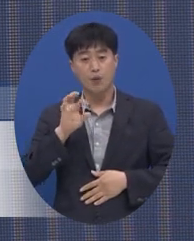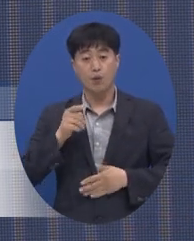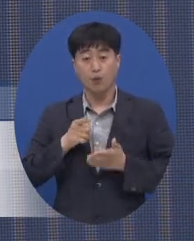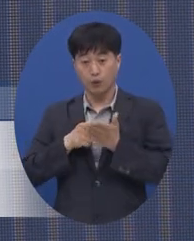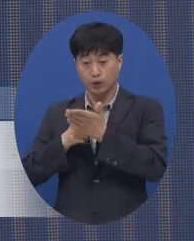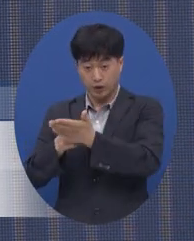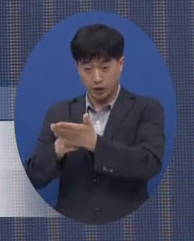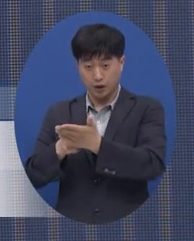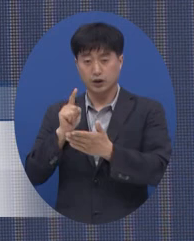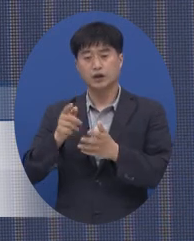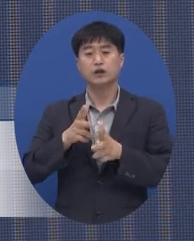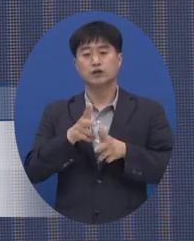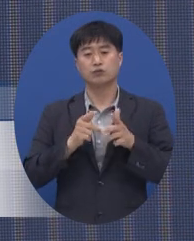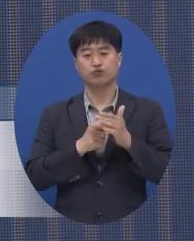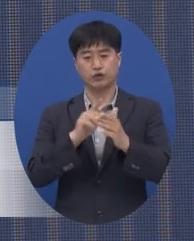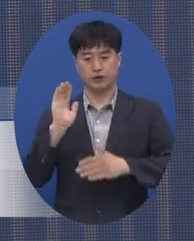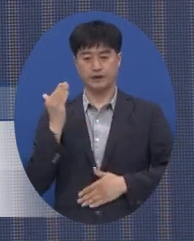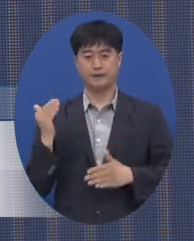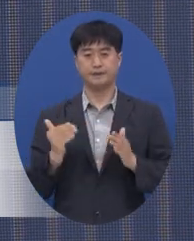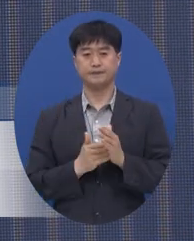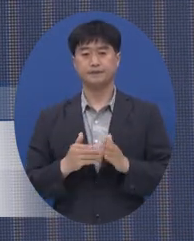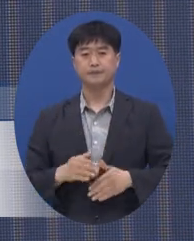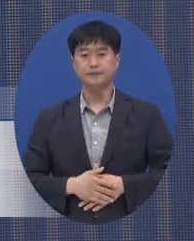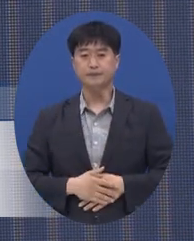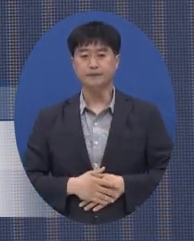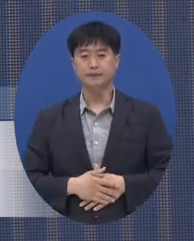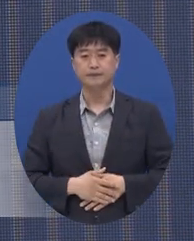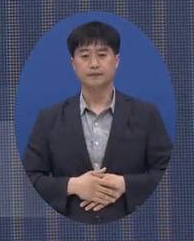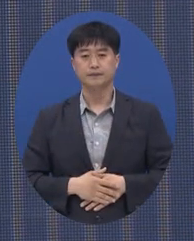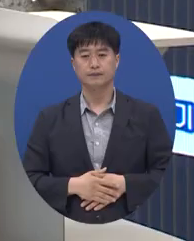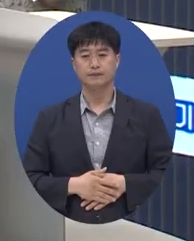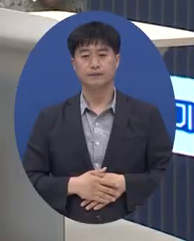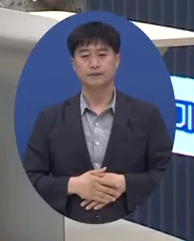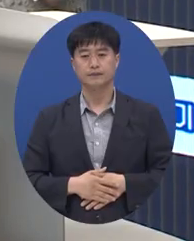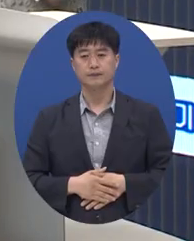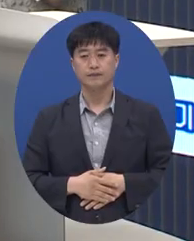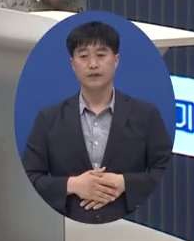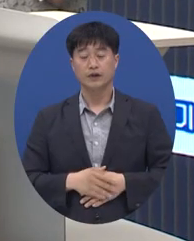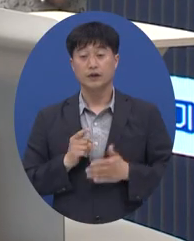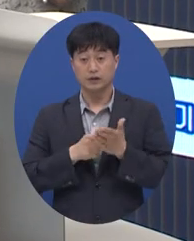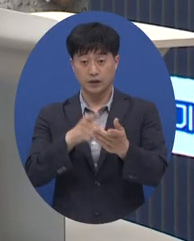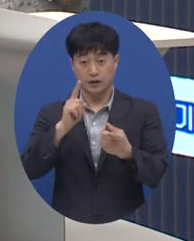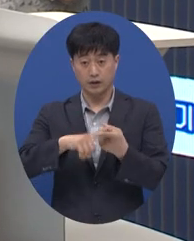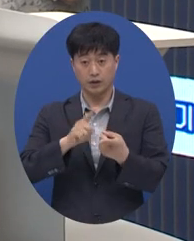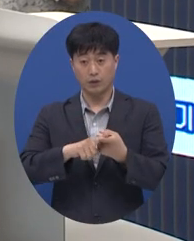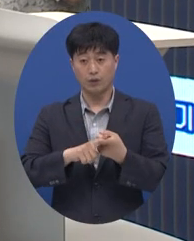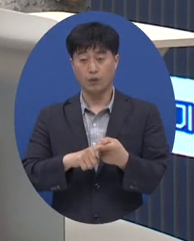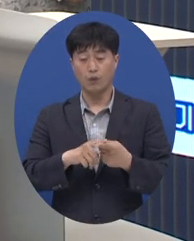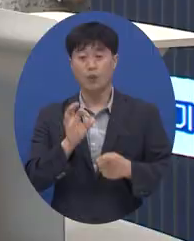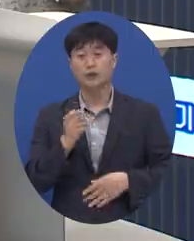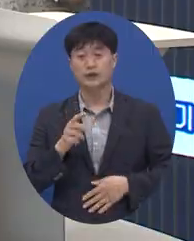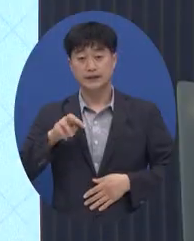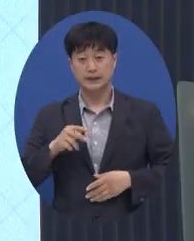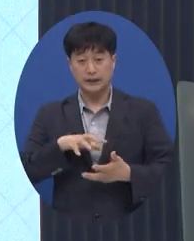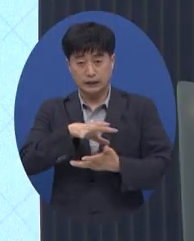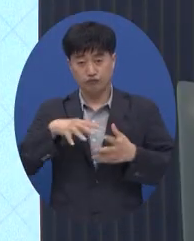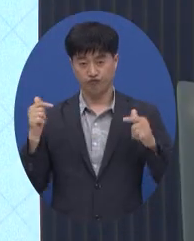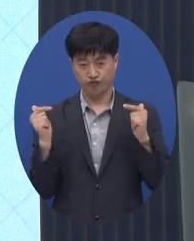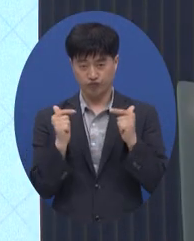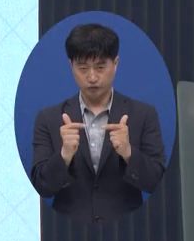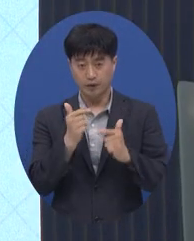제안을 해서 으 저희가 이 사업을 추진하게 됐습니다 이 제안에 따르면 온실가스를 줄일 뿐 아니라